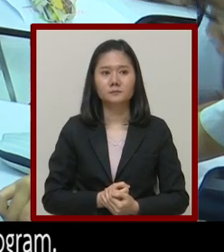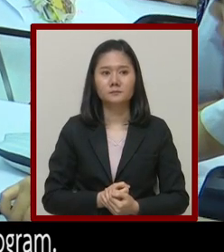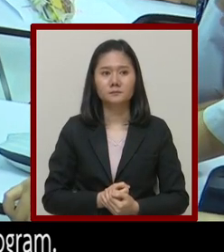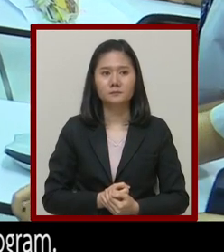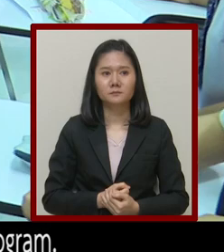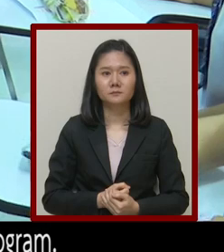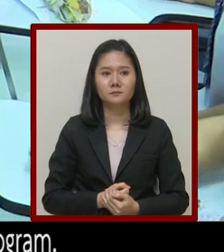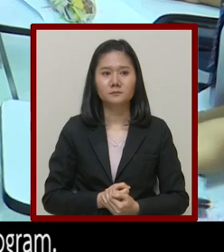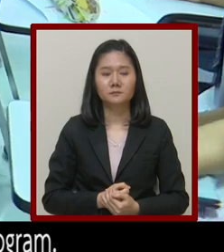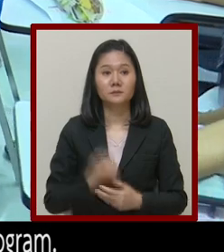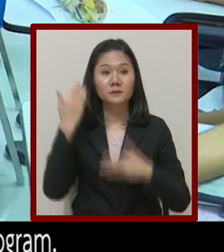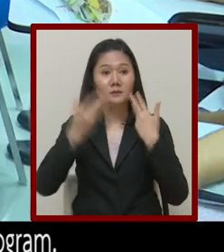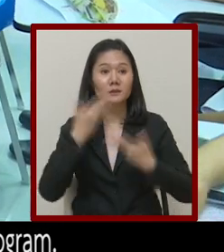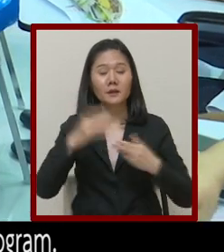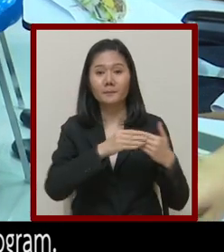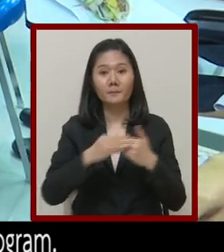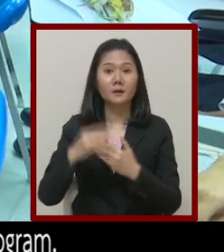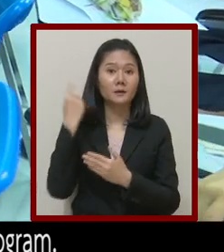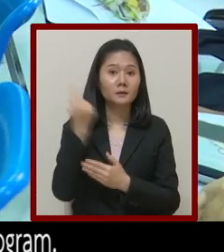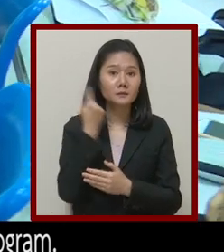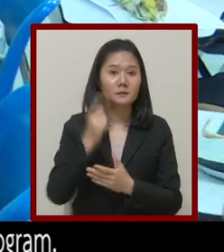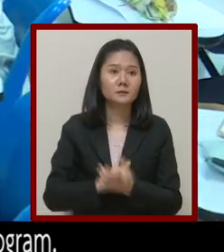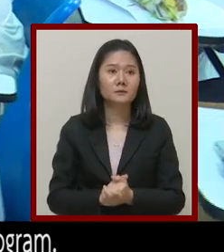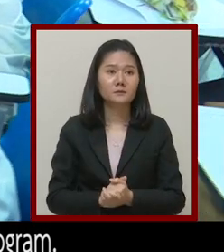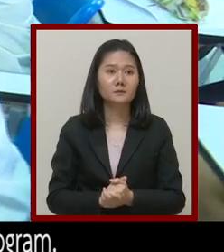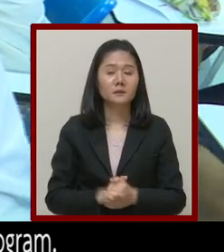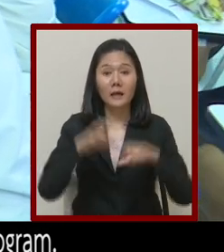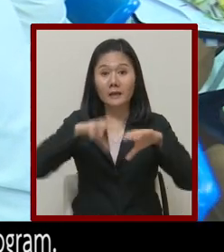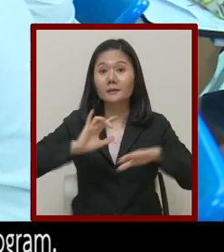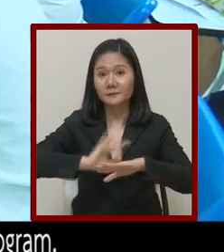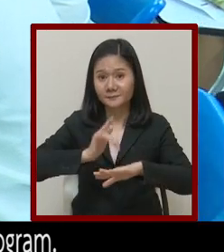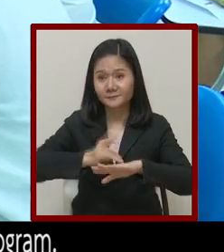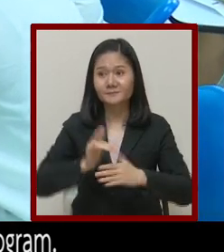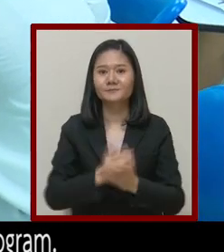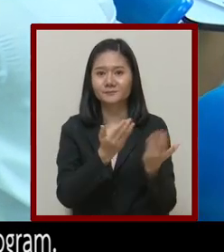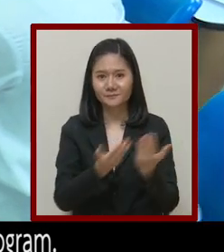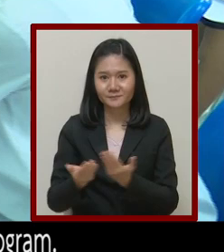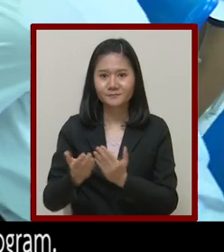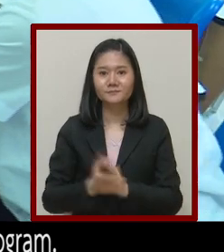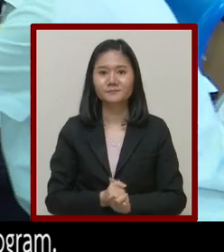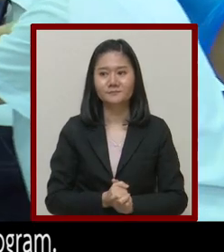จะออกมานำเสนอในกิจกรรมโปรแกรมนำเที่ยวแหล่งธรรมชาติเชิญค่ะ